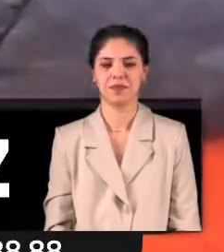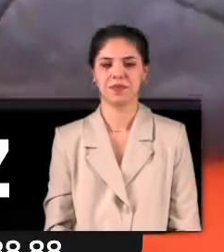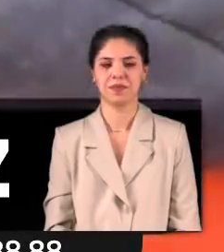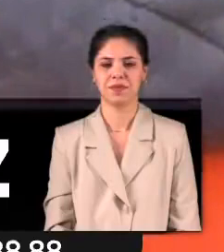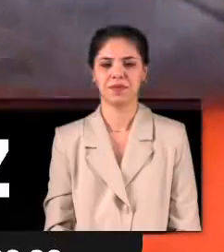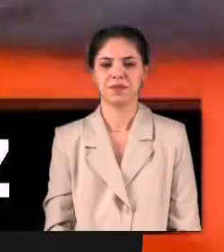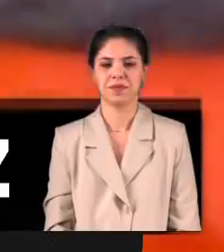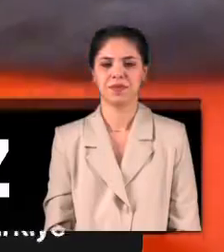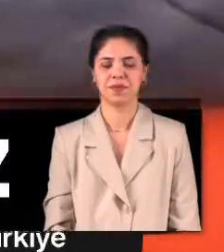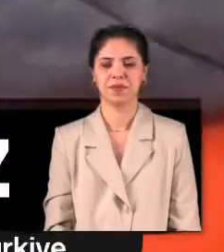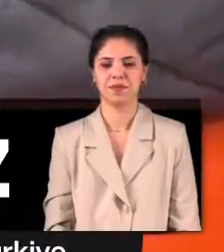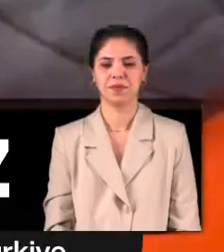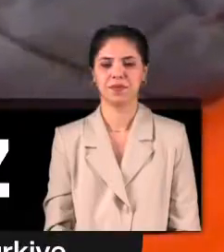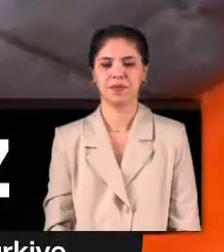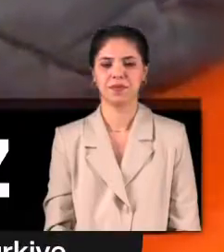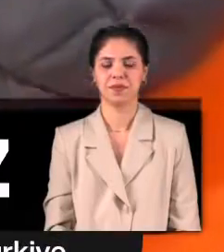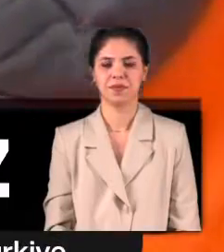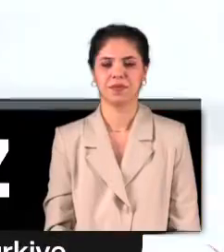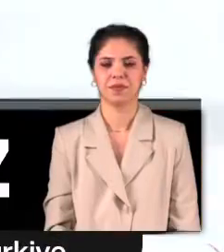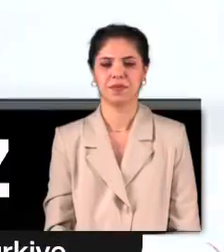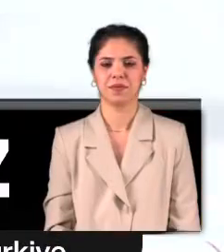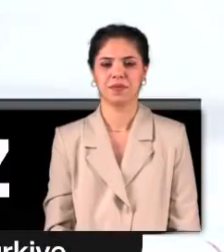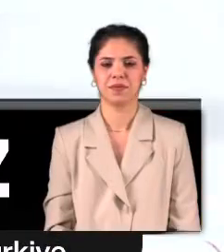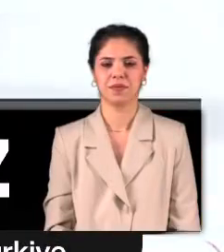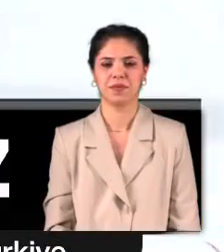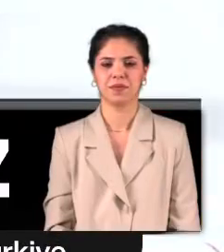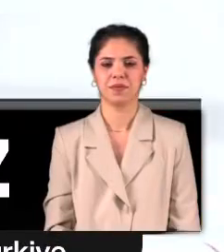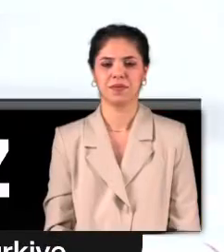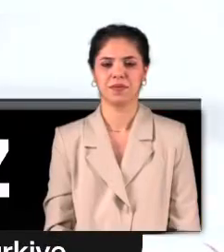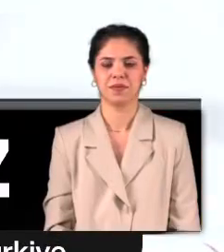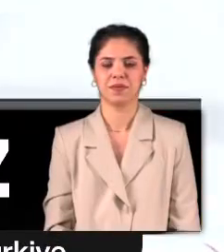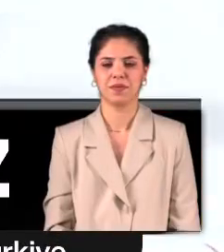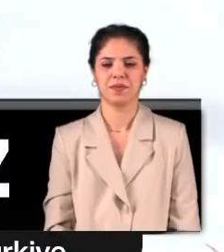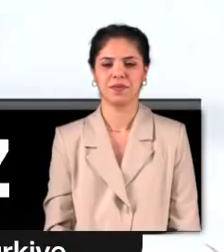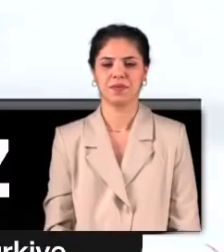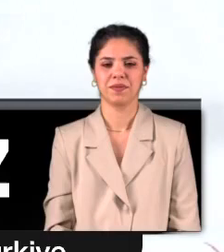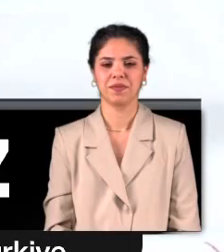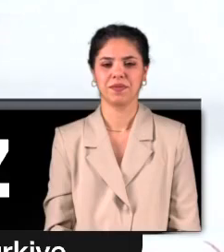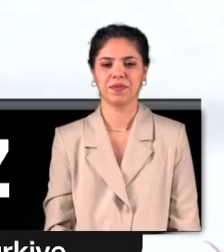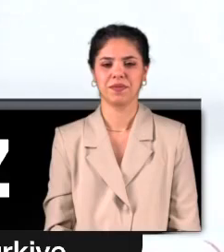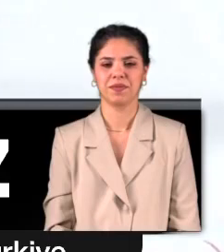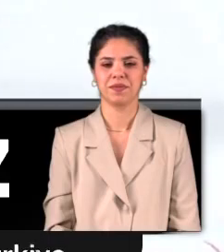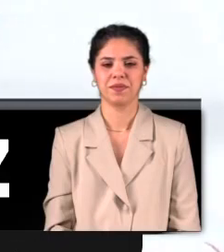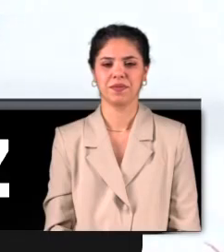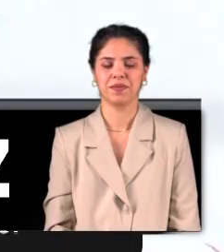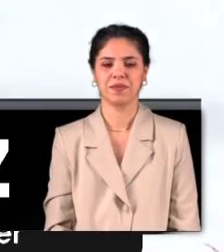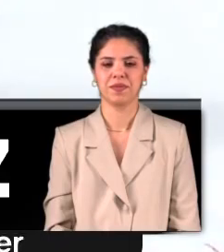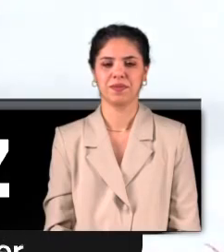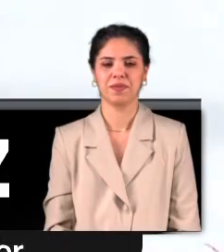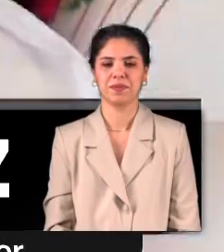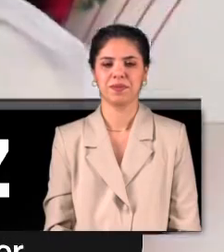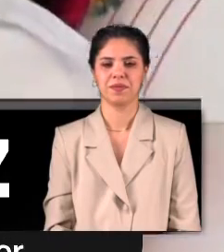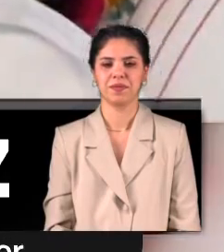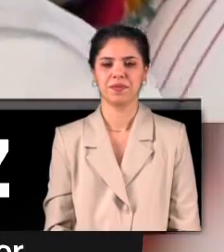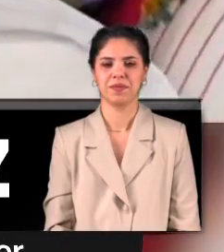Hüseyin kafasından al Hüseyin. İn aşağı doğru. Çok mutluyuz. Bir kızımızı ne bileyim hayata bağladıysak ne mutlu bize,